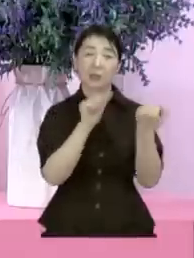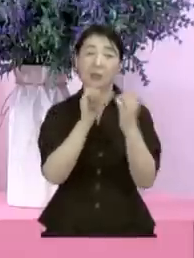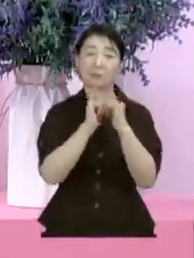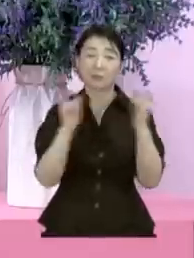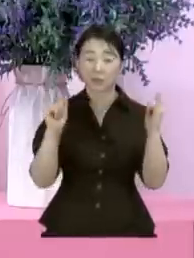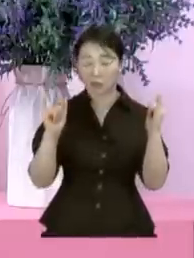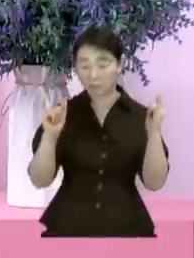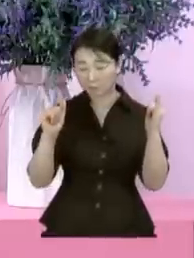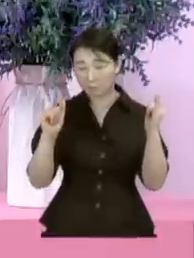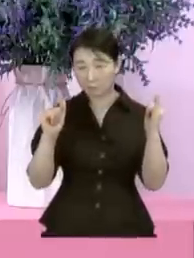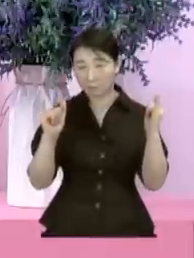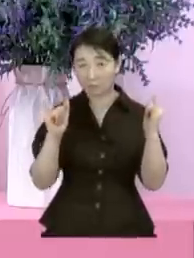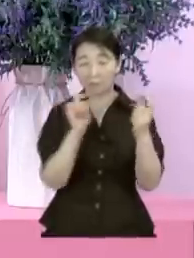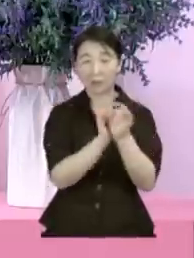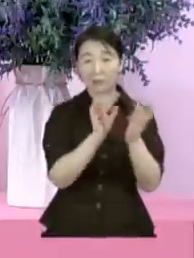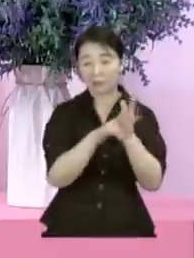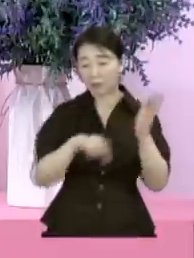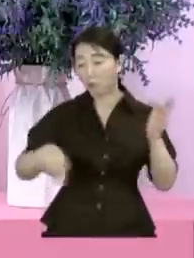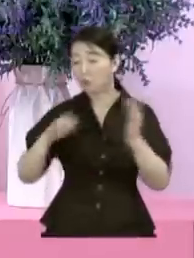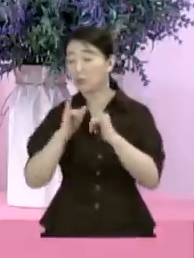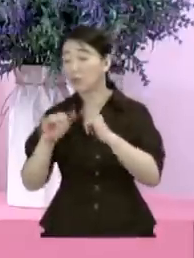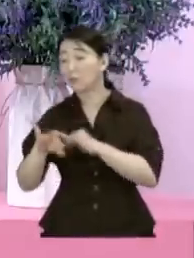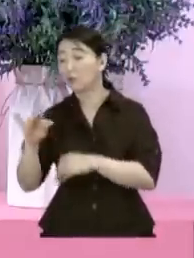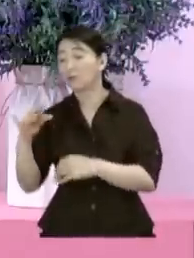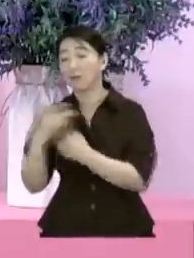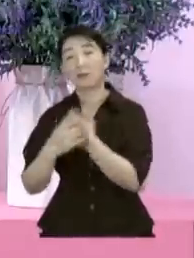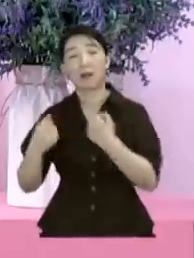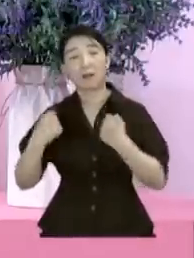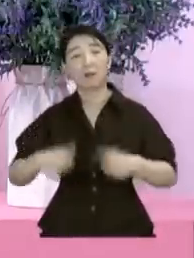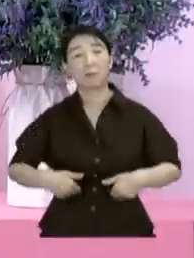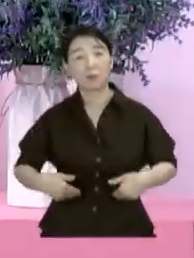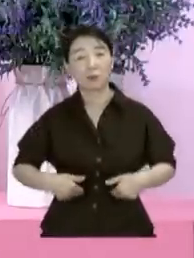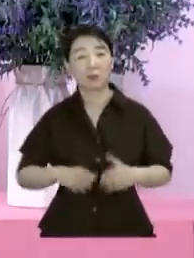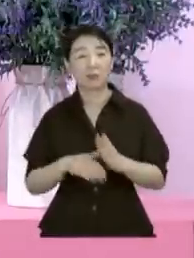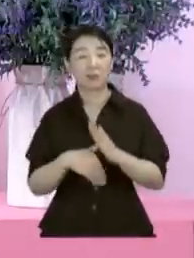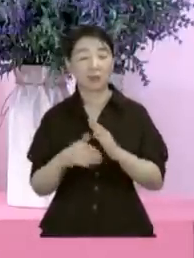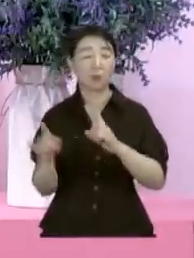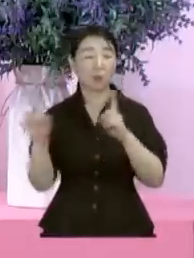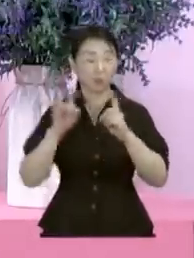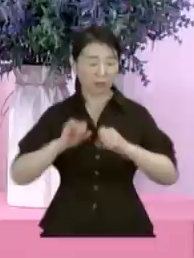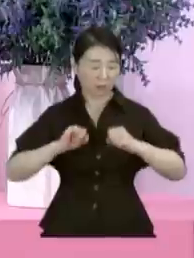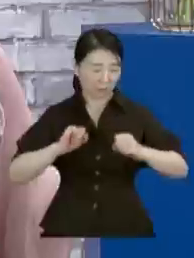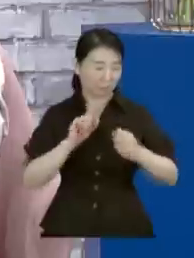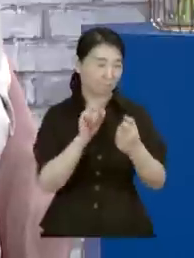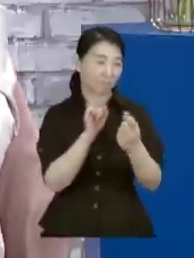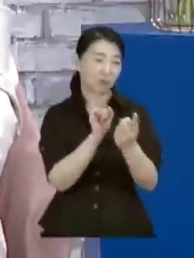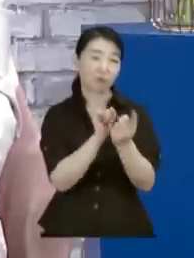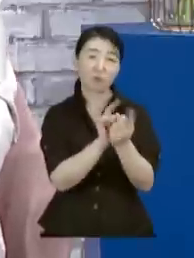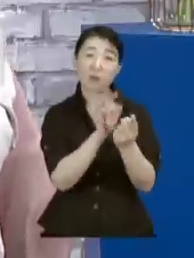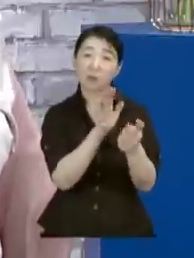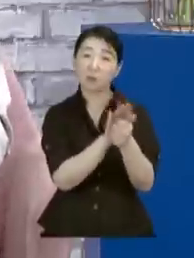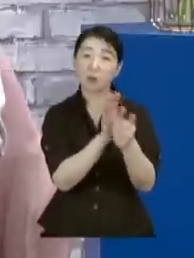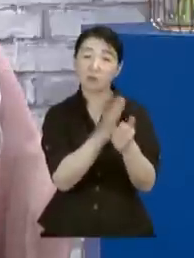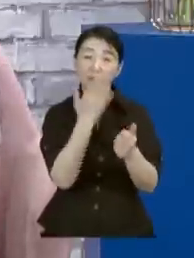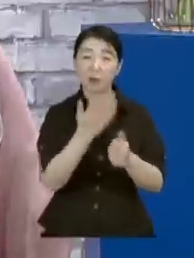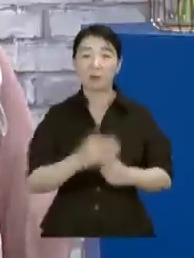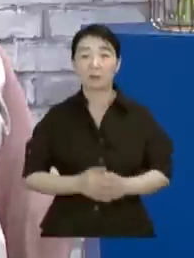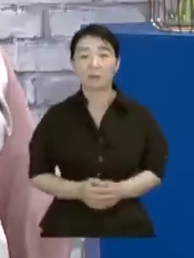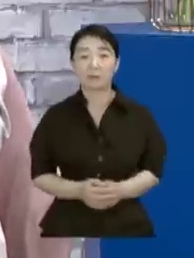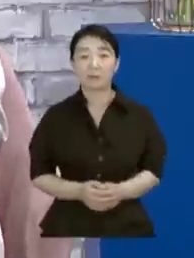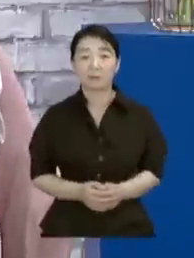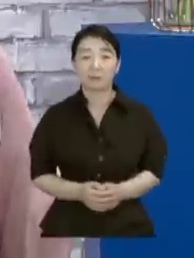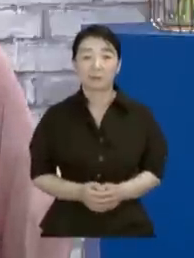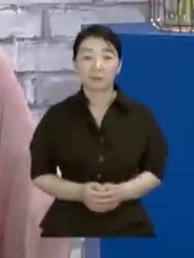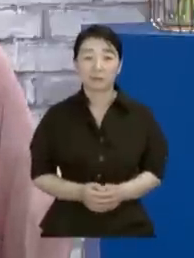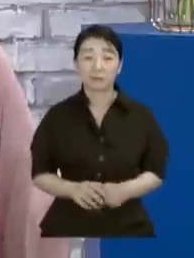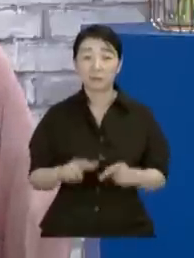더 강건해져야지. 그럼요. 예, 이렇게 회복돼서 계속 그렇죠. 달려갈 수가 있으니까. 근데 그 우리 일반인들도 네네.